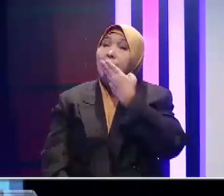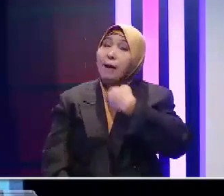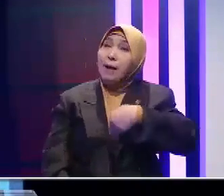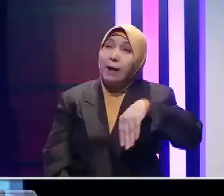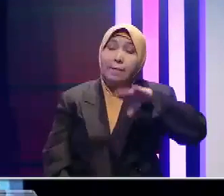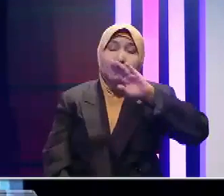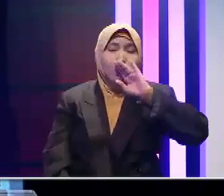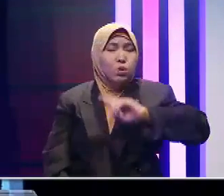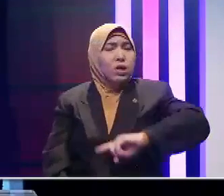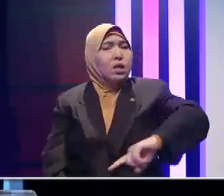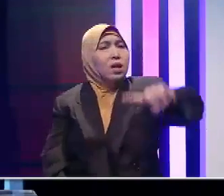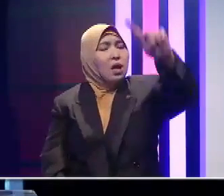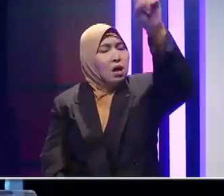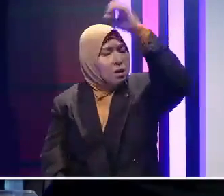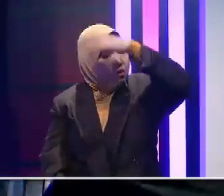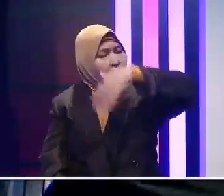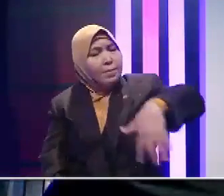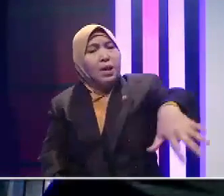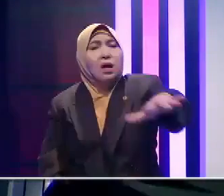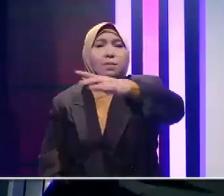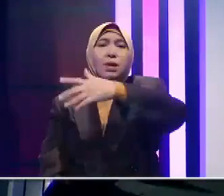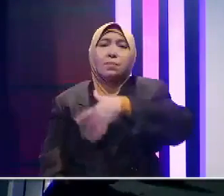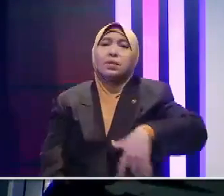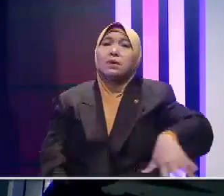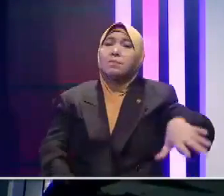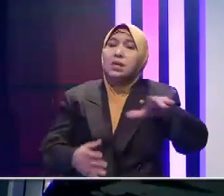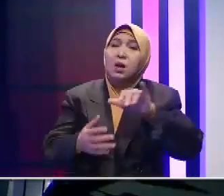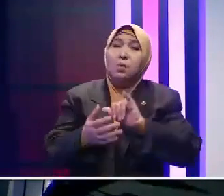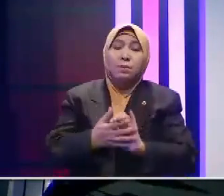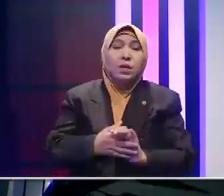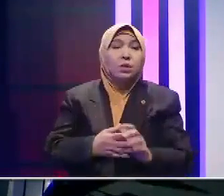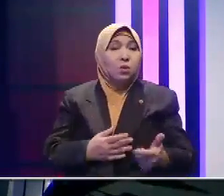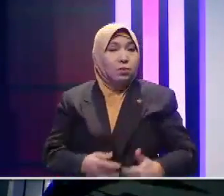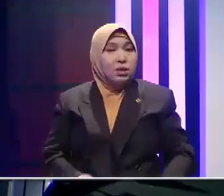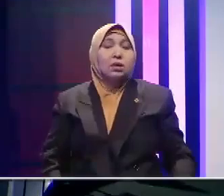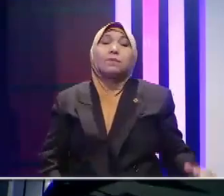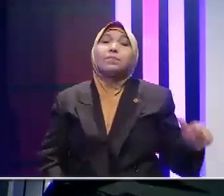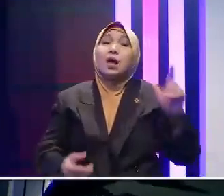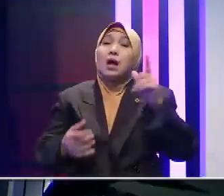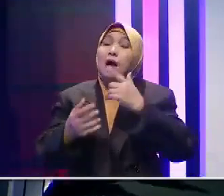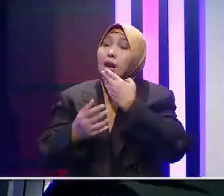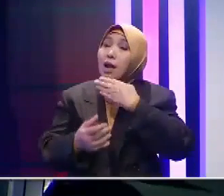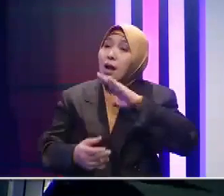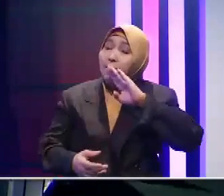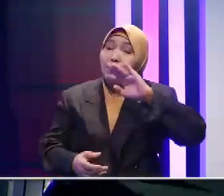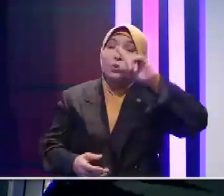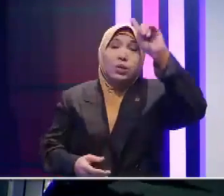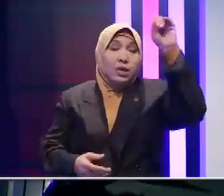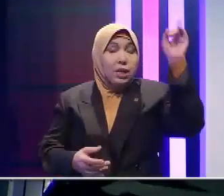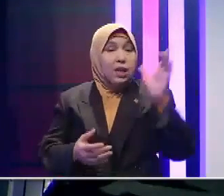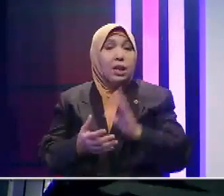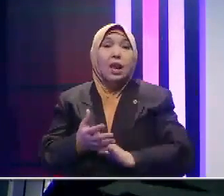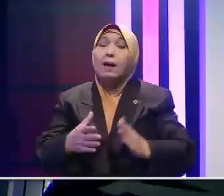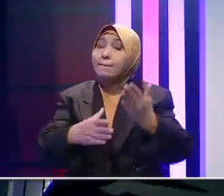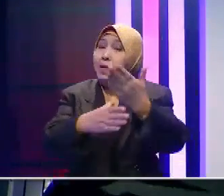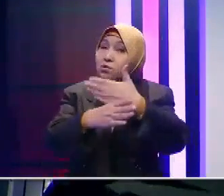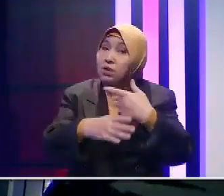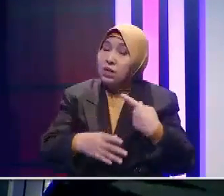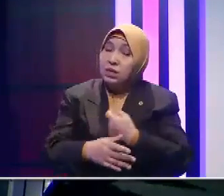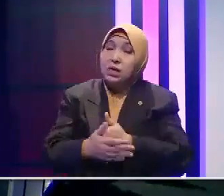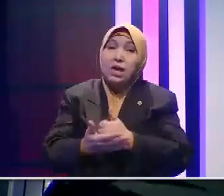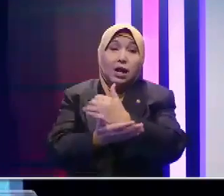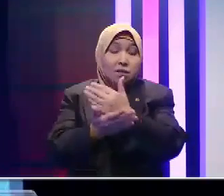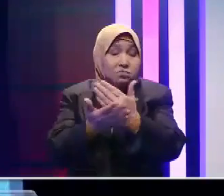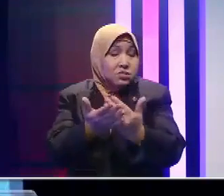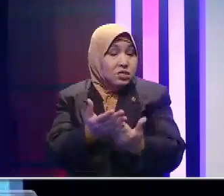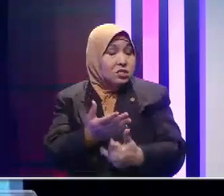rabbil alamin. Taqabbalallahu minkum. Minna minkum taqabbal ya karim. Alhamdulillah. Perkongsian kita dalam sesi ulang